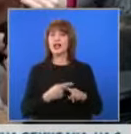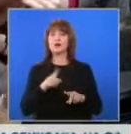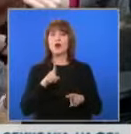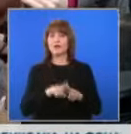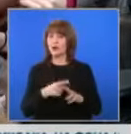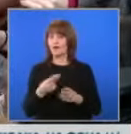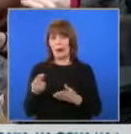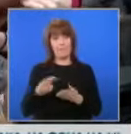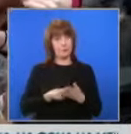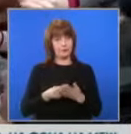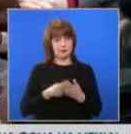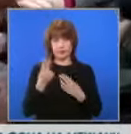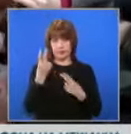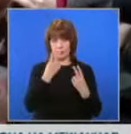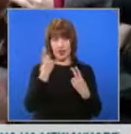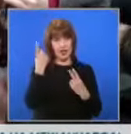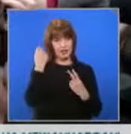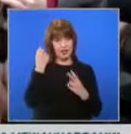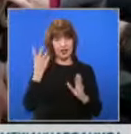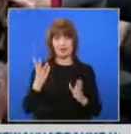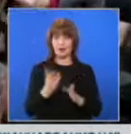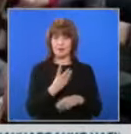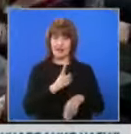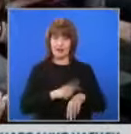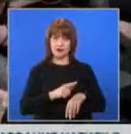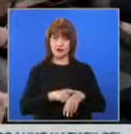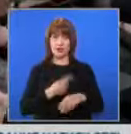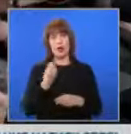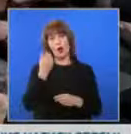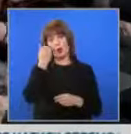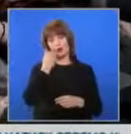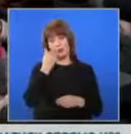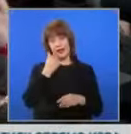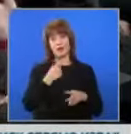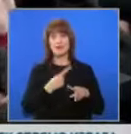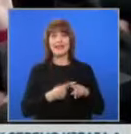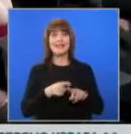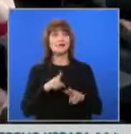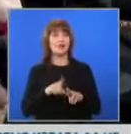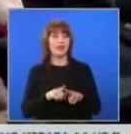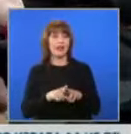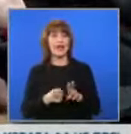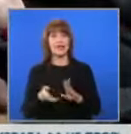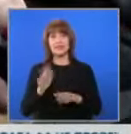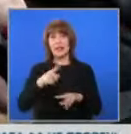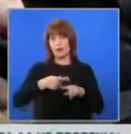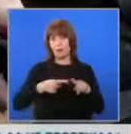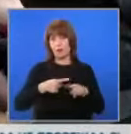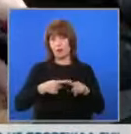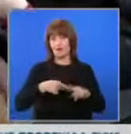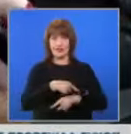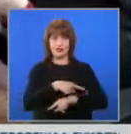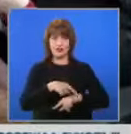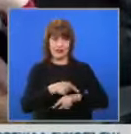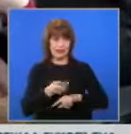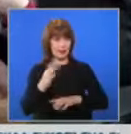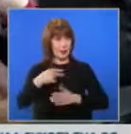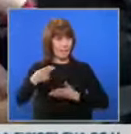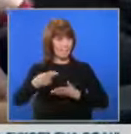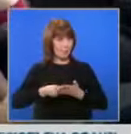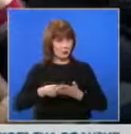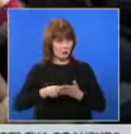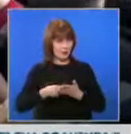подписал споразумението. Споразумението вчера в 18 часа беше одобрено от господин Христо Иванов. След половин час, след като беше подписано